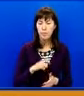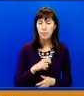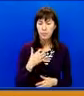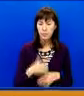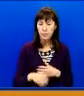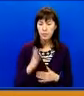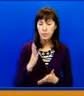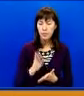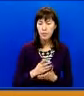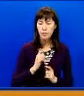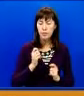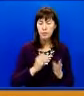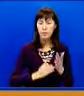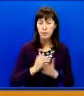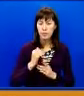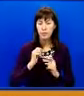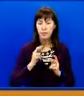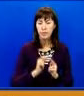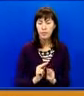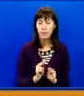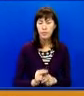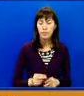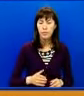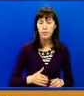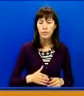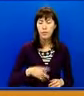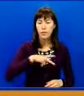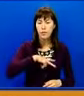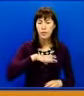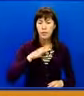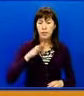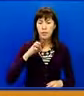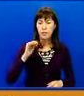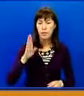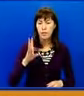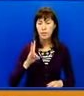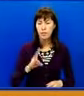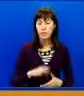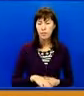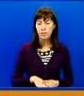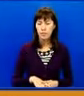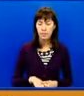Среди них есть и обладатели высшей награды для педагогов нагрудного знака Брая Алтынсарина.